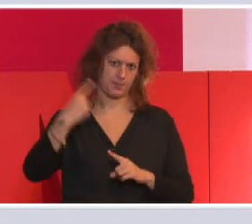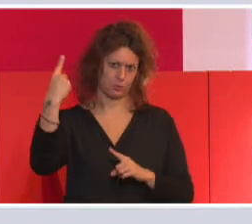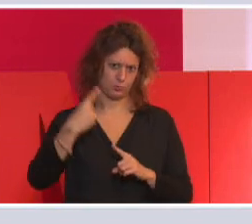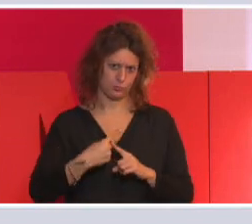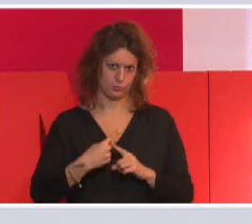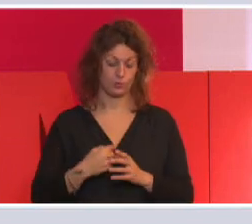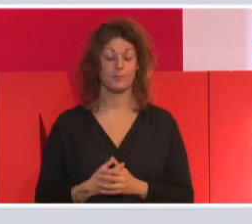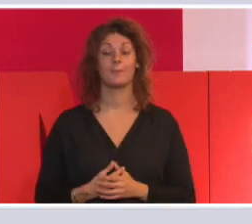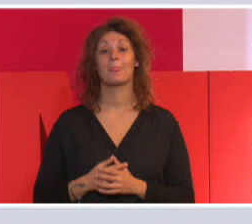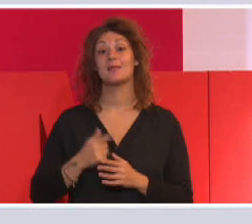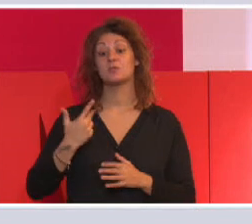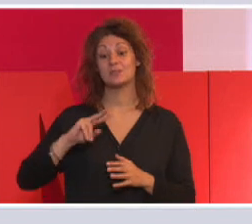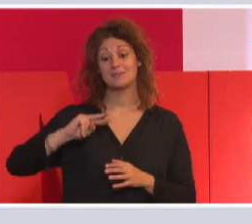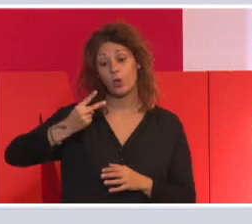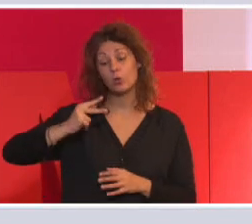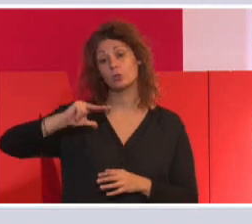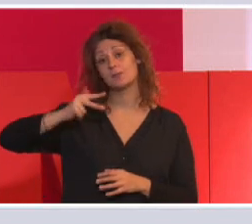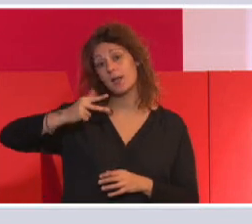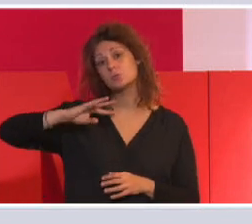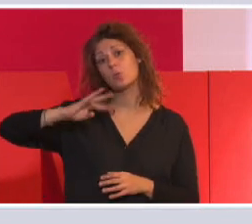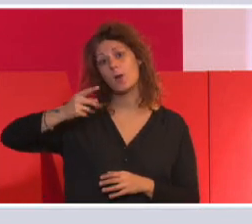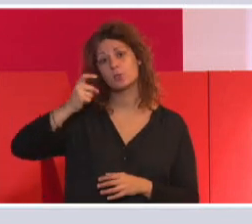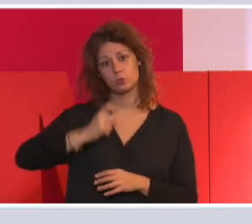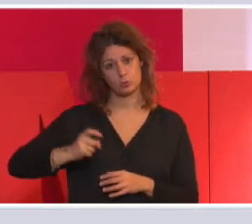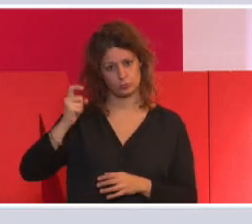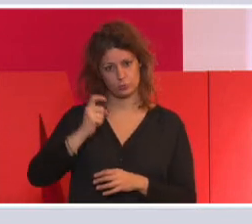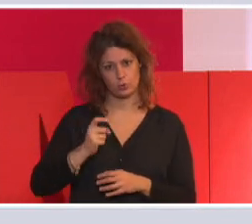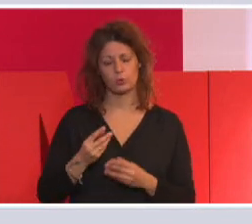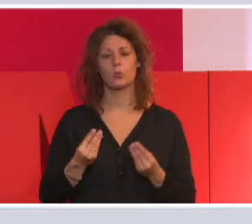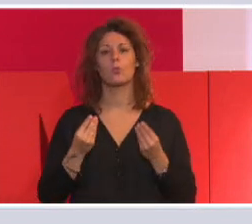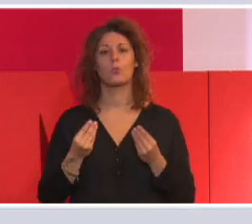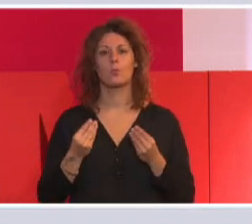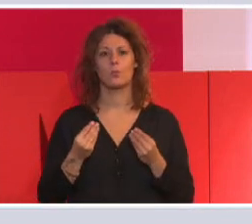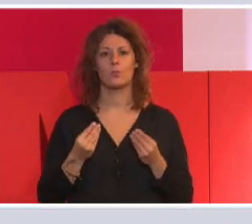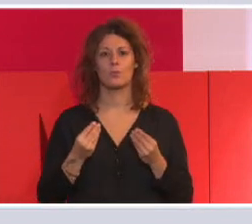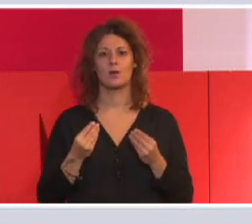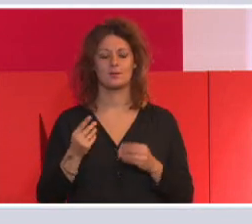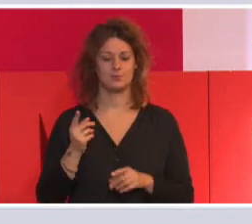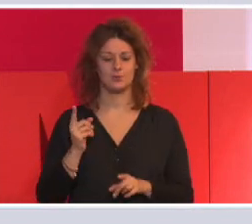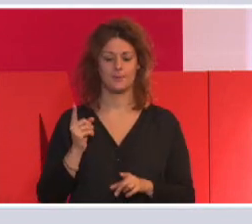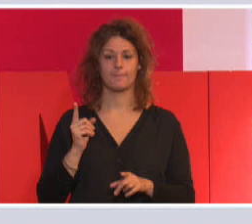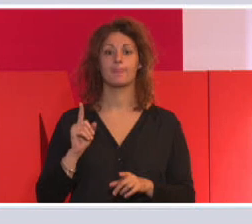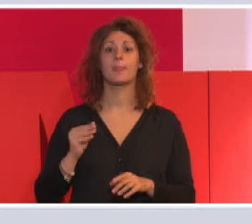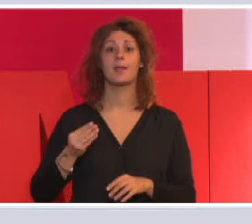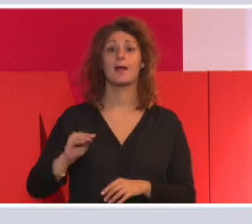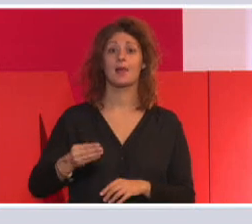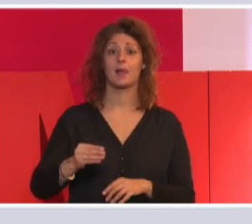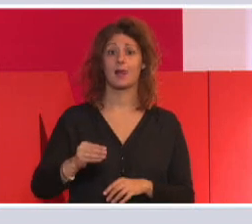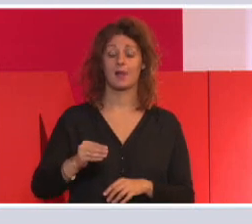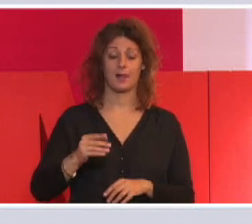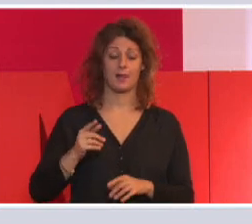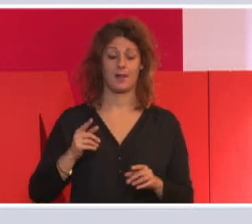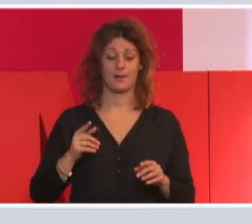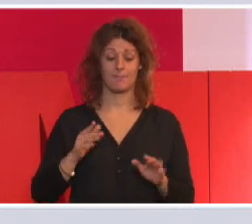avvicinava al topolino un tubo metallico veniva percossa con un pesante martello